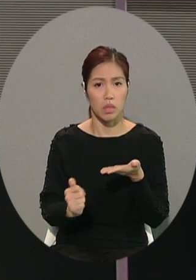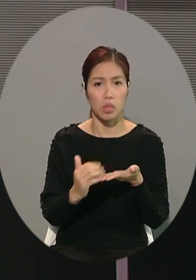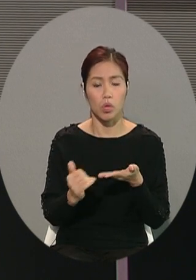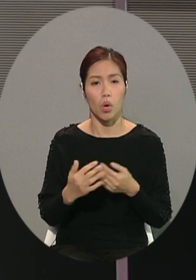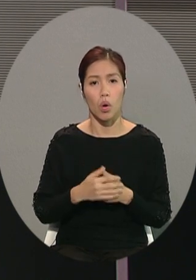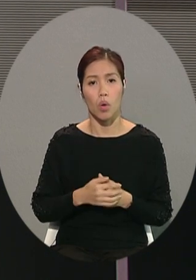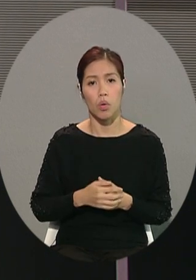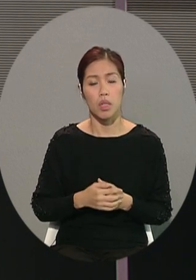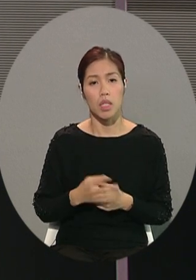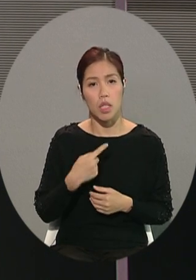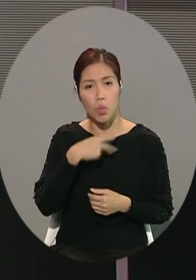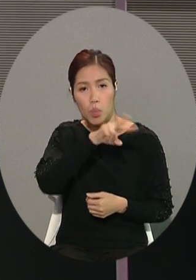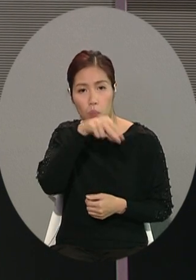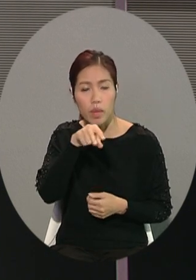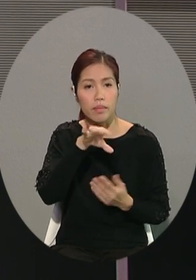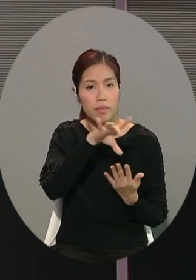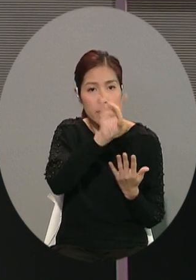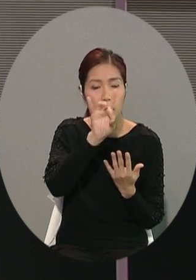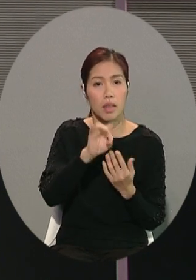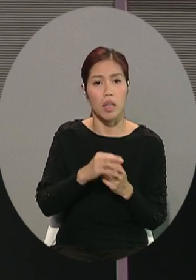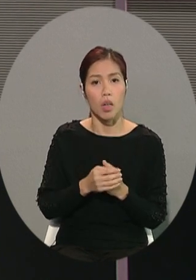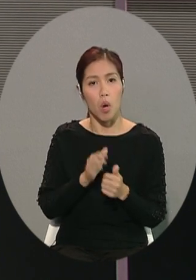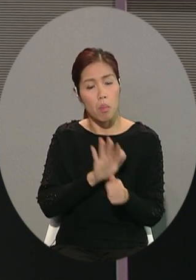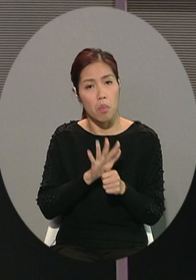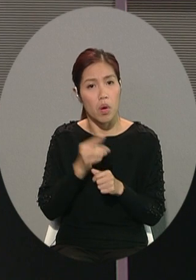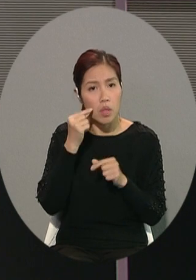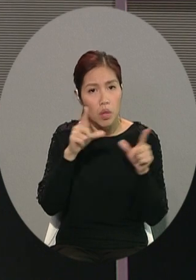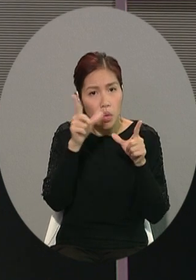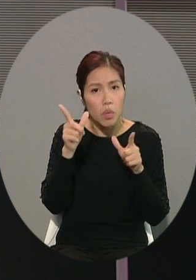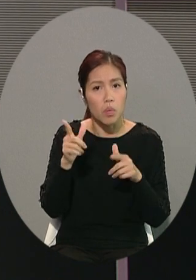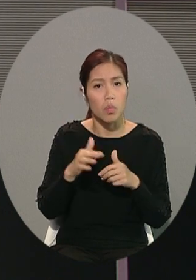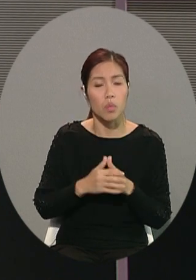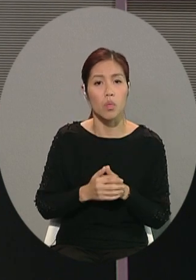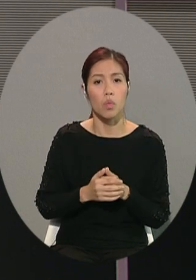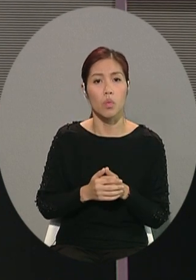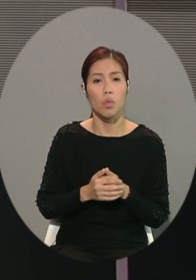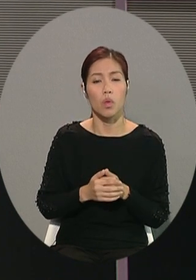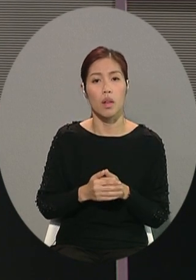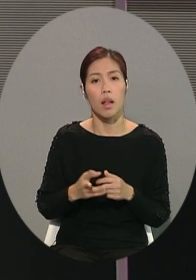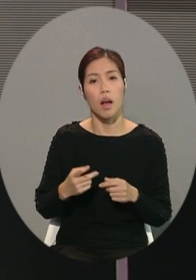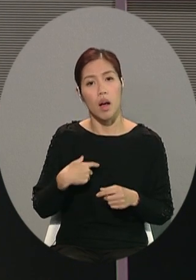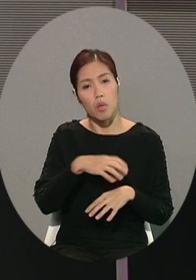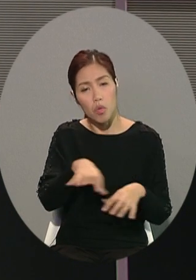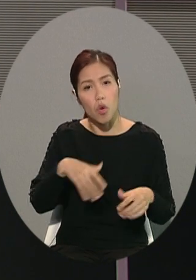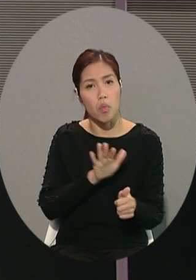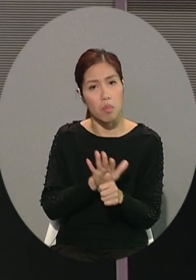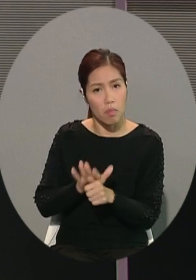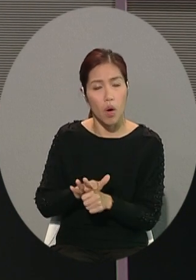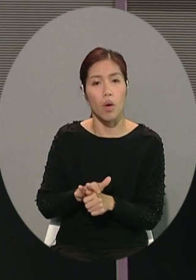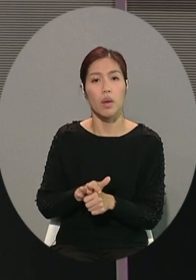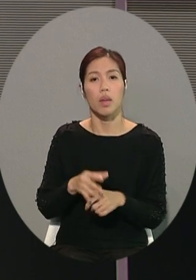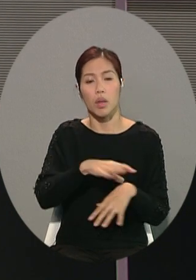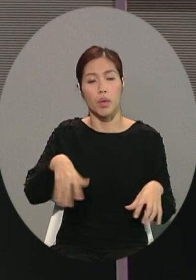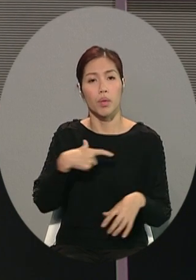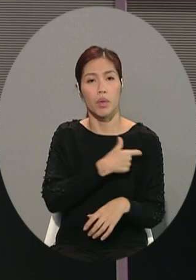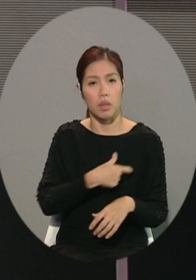位做到民生，亦都做到有政治嘅角色嘅一位區議員，大家請睇清楚。而另一方